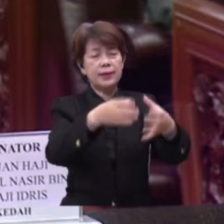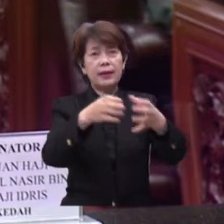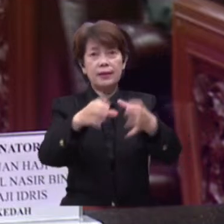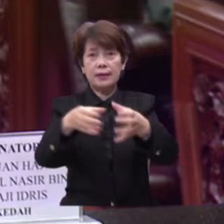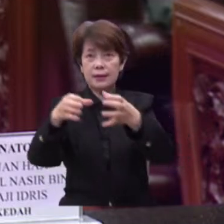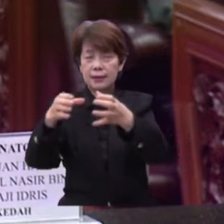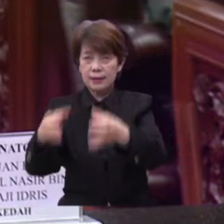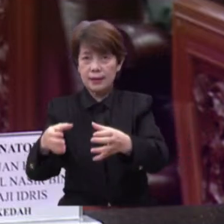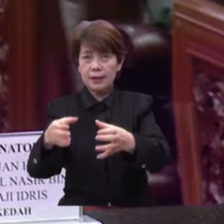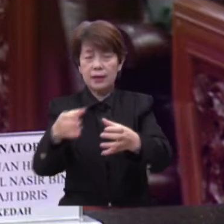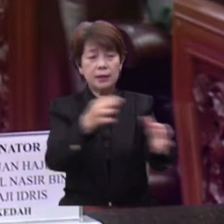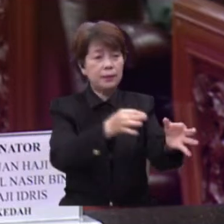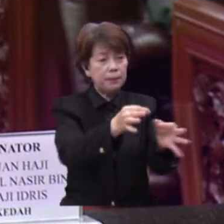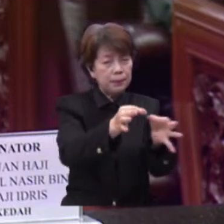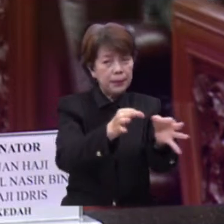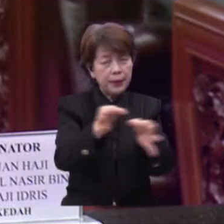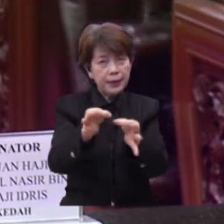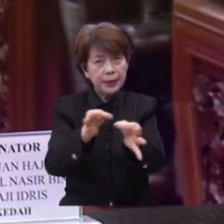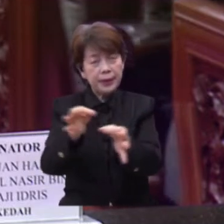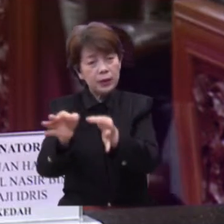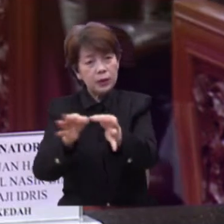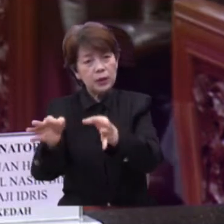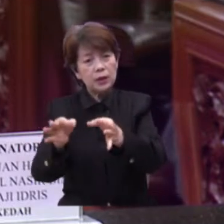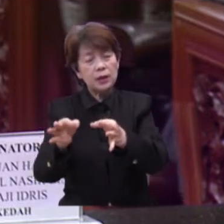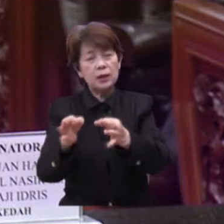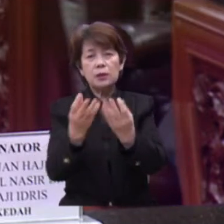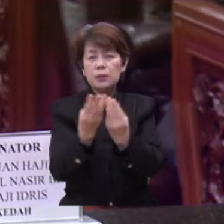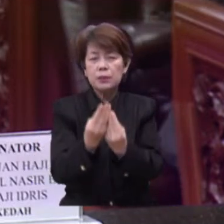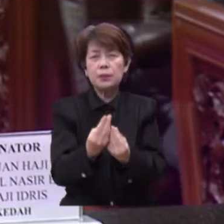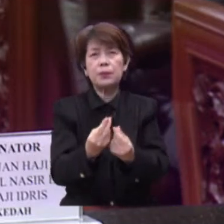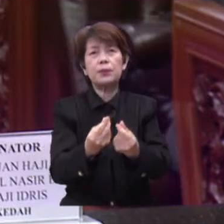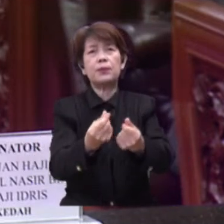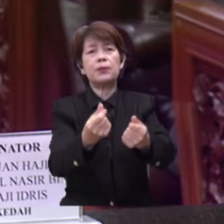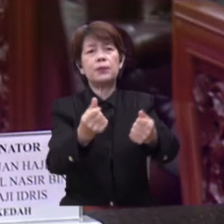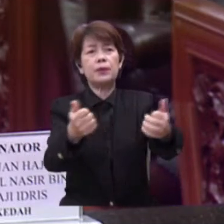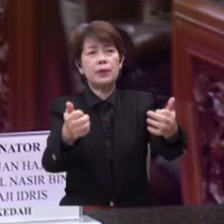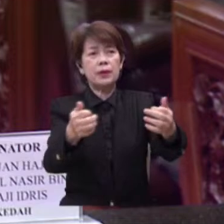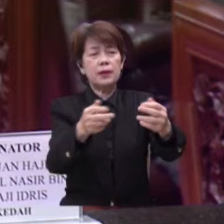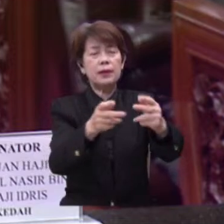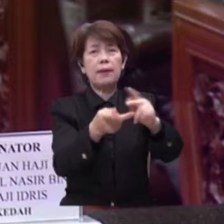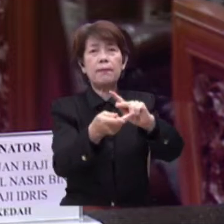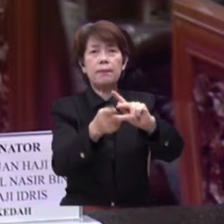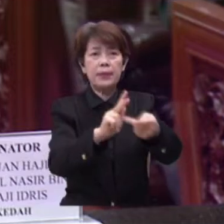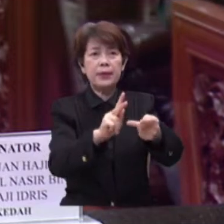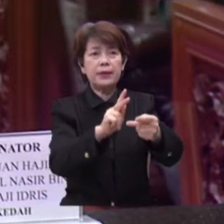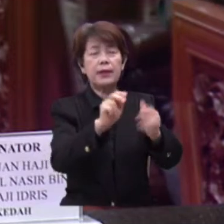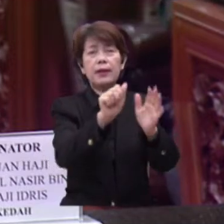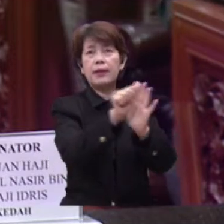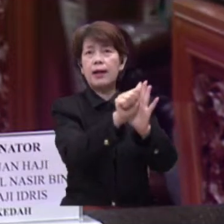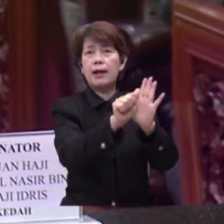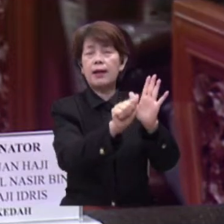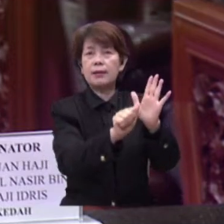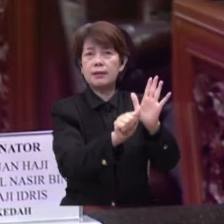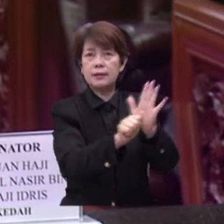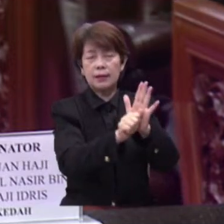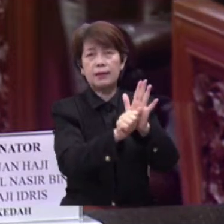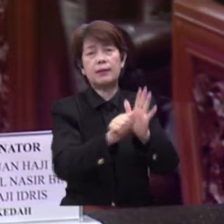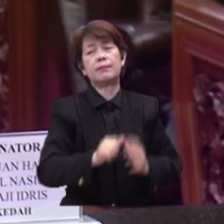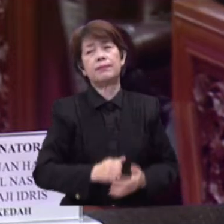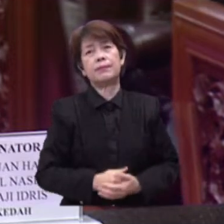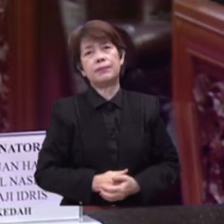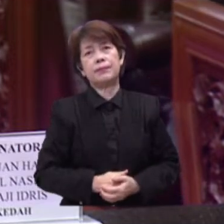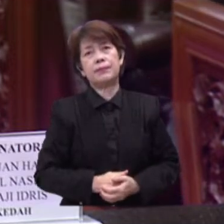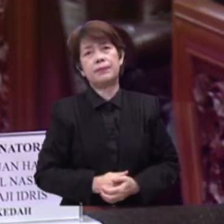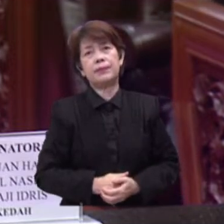perlu kita segerakan melalui pindah anak ini pindahan kepada